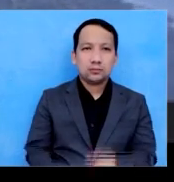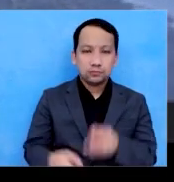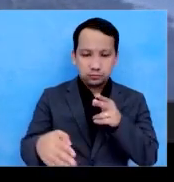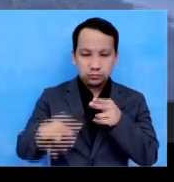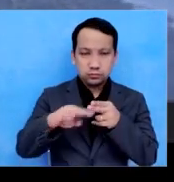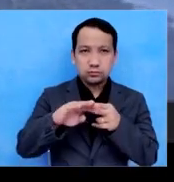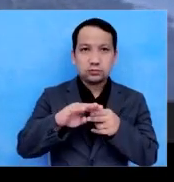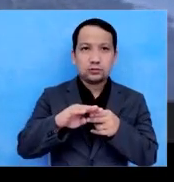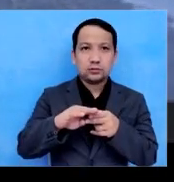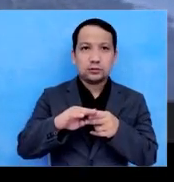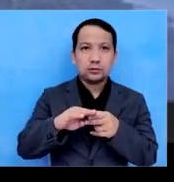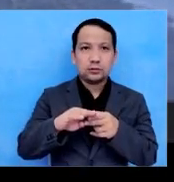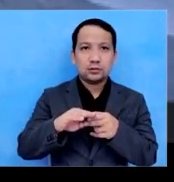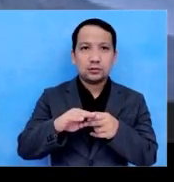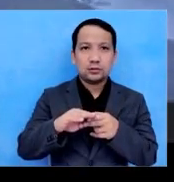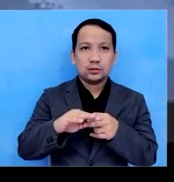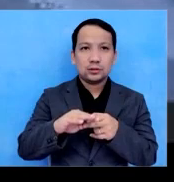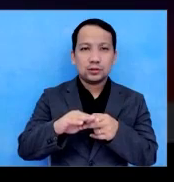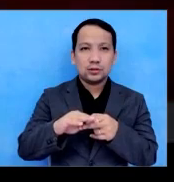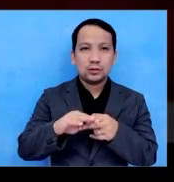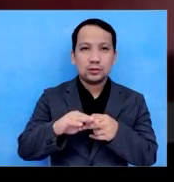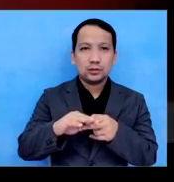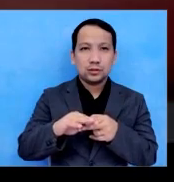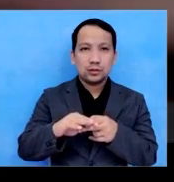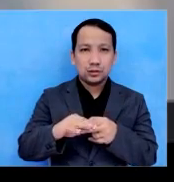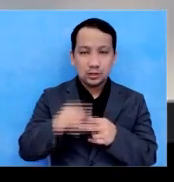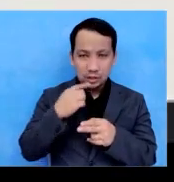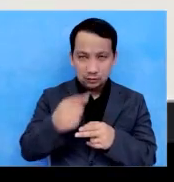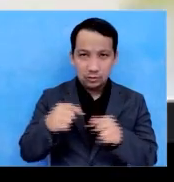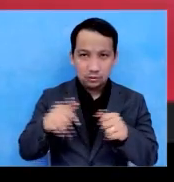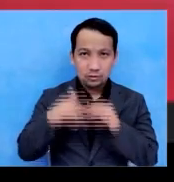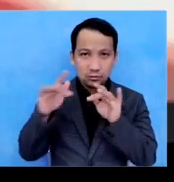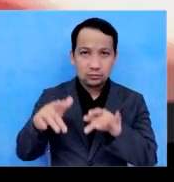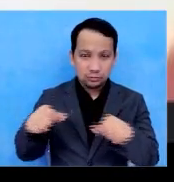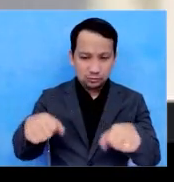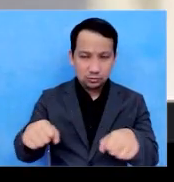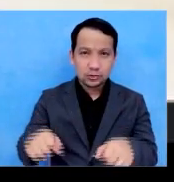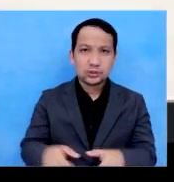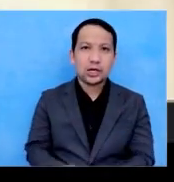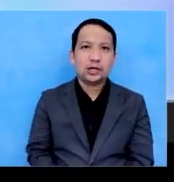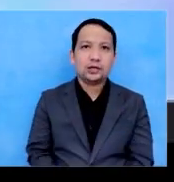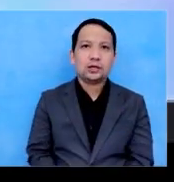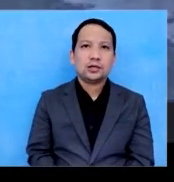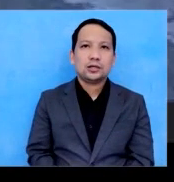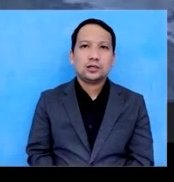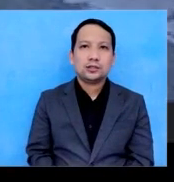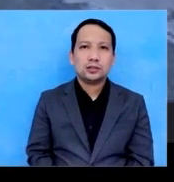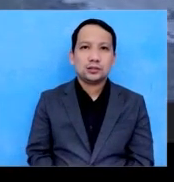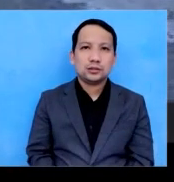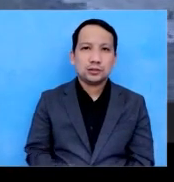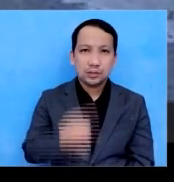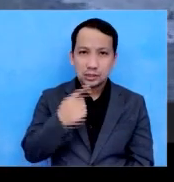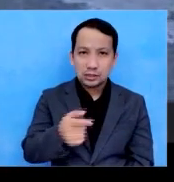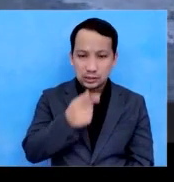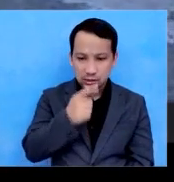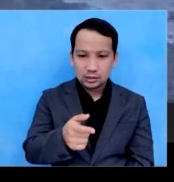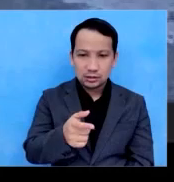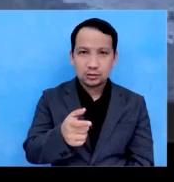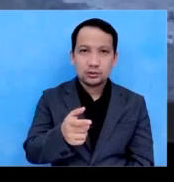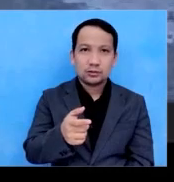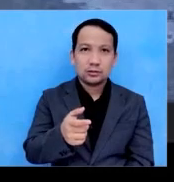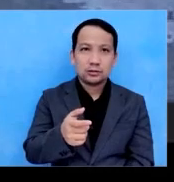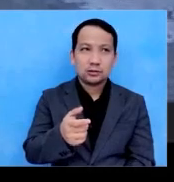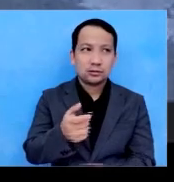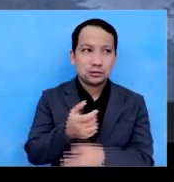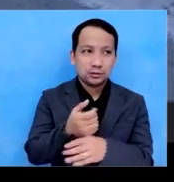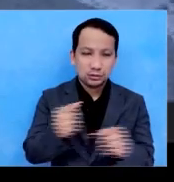pagkakabangga, lumipad sa area ang truck at nasapul pa ang kawawang rider. Sa kabila ng sinapit, swerteng nakaligtas ang rider at